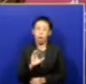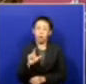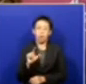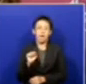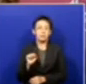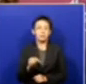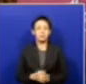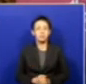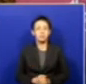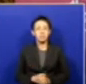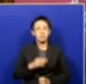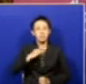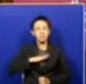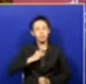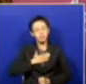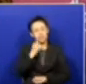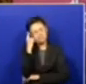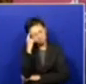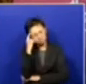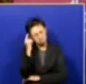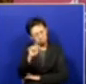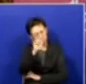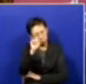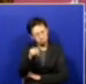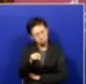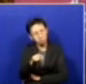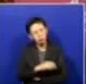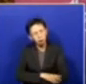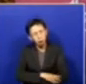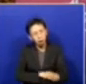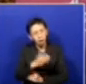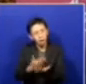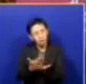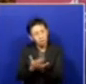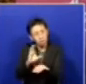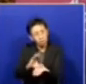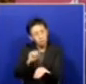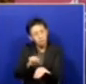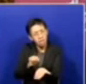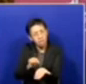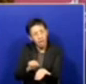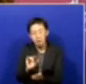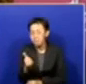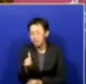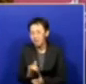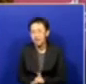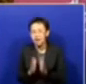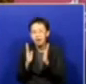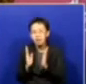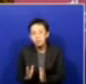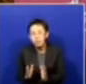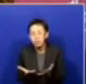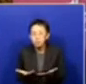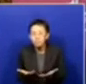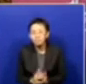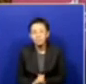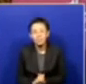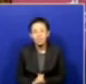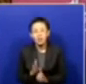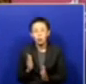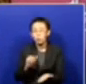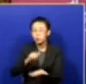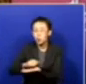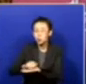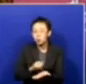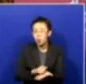ะนั้นดิฉันเริ่มคิดแล้วก็สงสัยแล้วค่ะว่าเงินทุนเหล่านี้จะเริ่มมีไอ้โม่ง สวมหมวกดำมาจองเป็นเจ้าภ